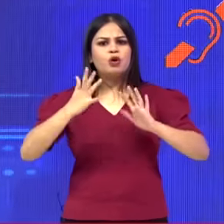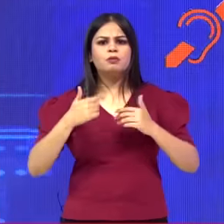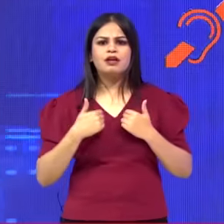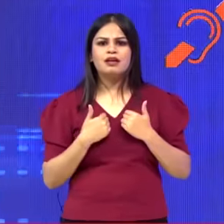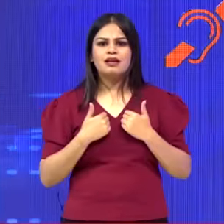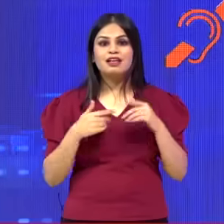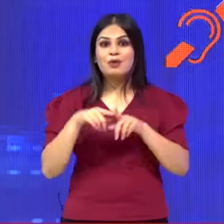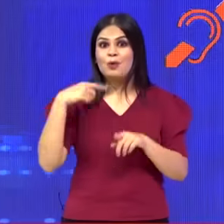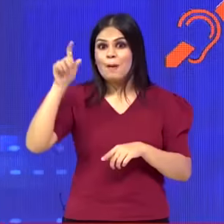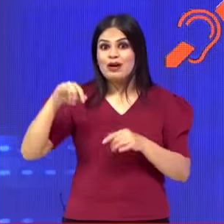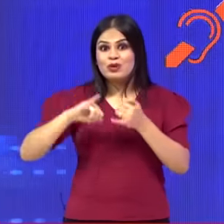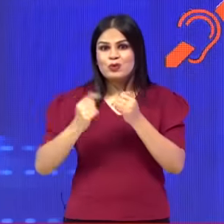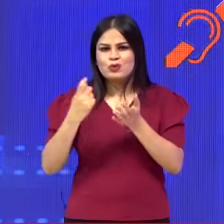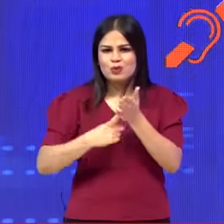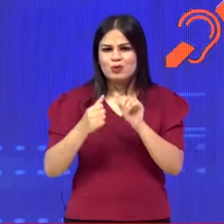साथ शूटिंग करता हूँ